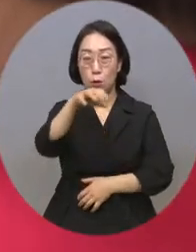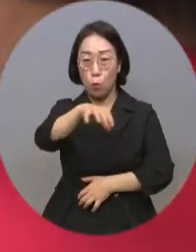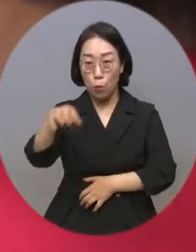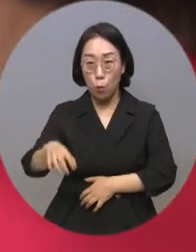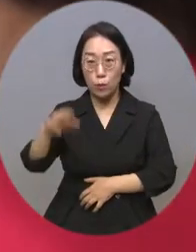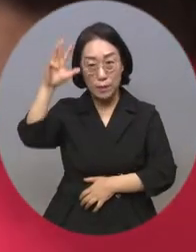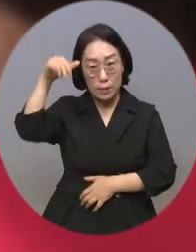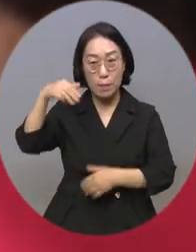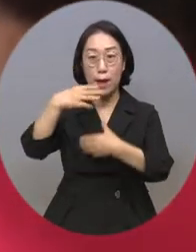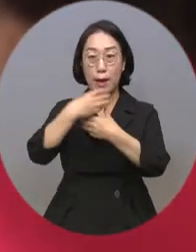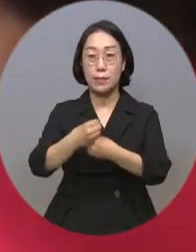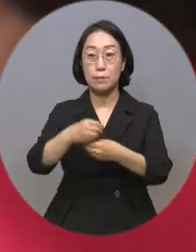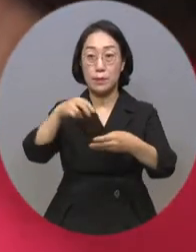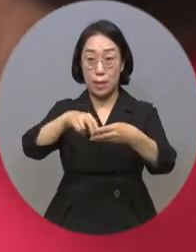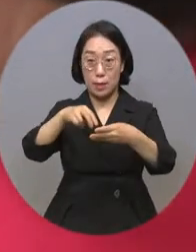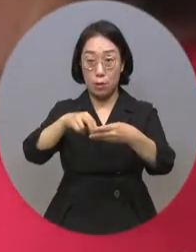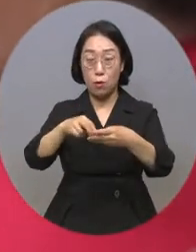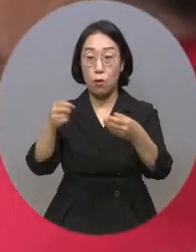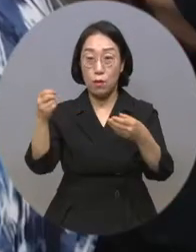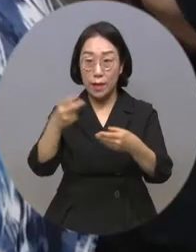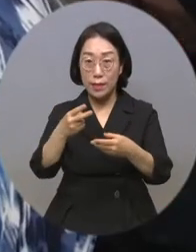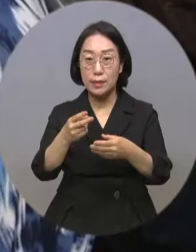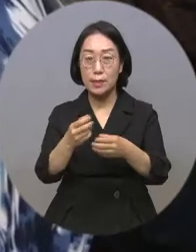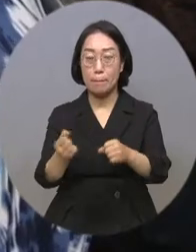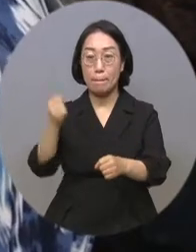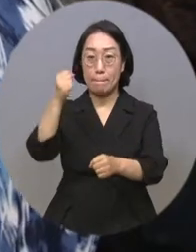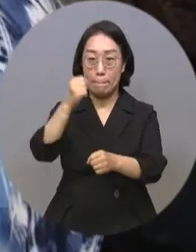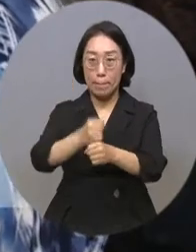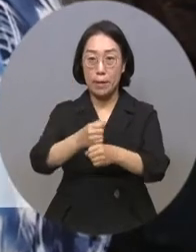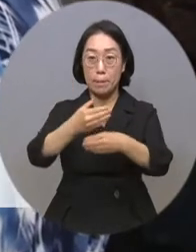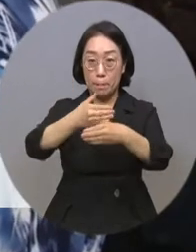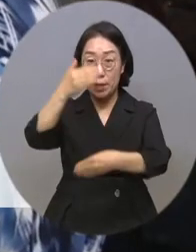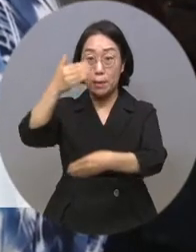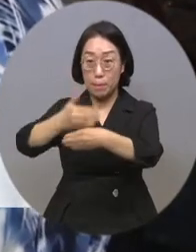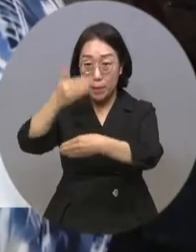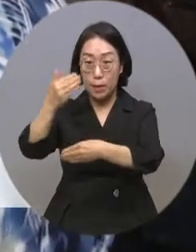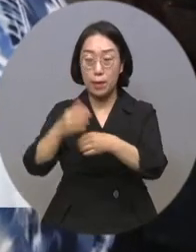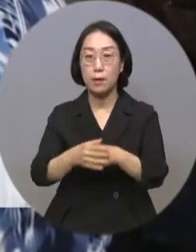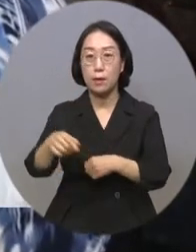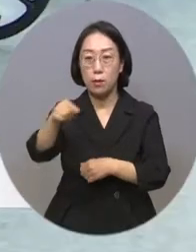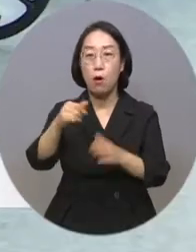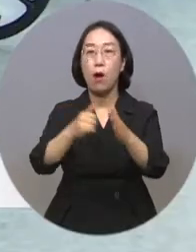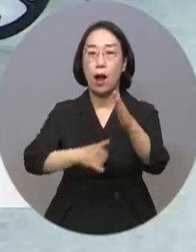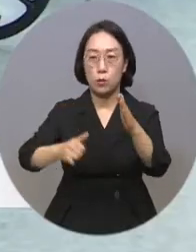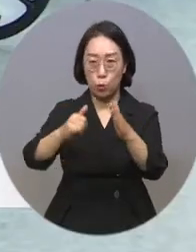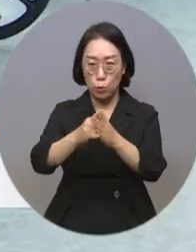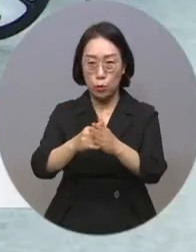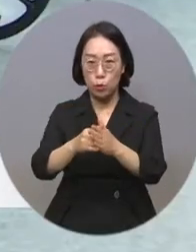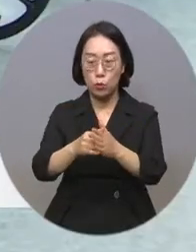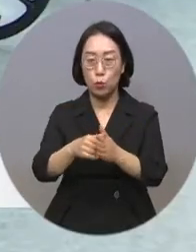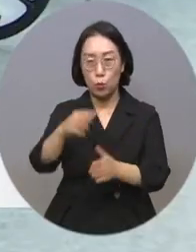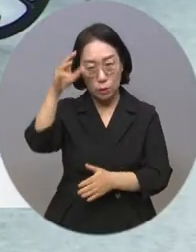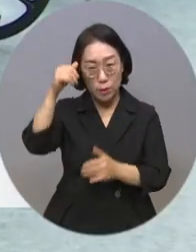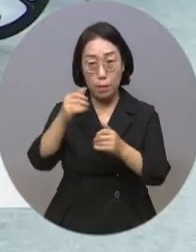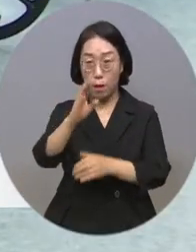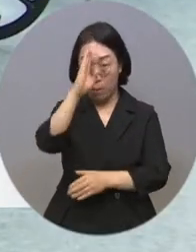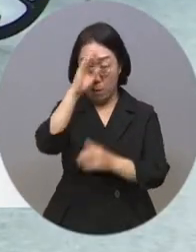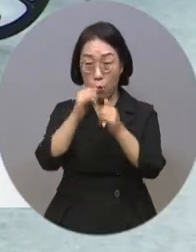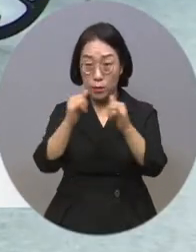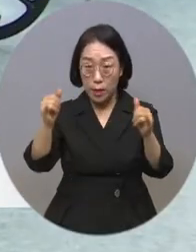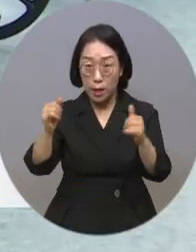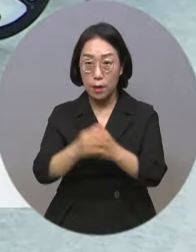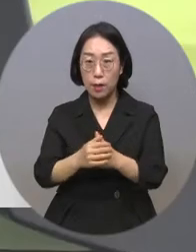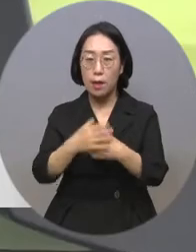모든 치매안심센터가 인력 기능을 재정비하고 치매 환자와 가족들에게 상담, 검진, 사례관리